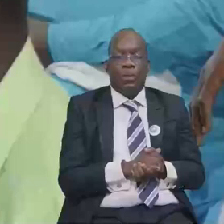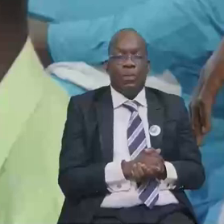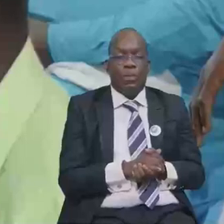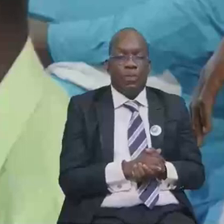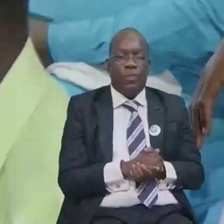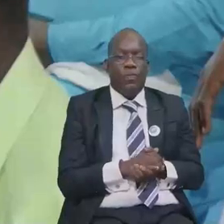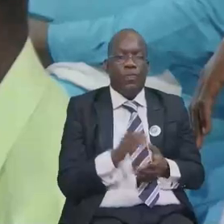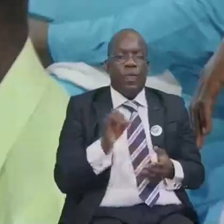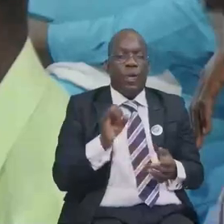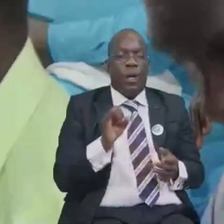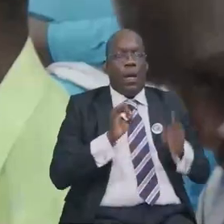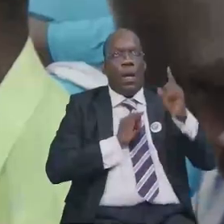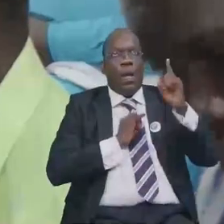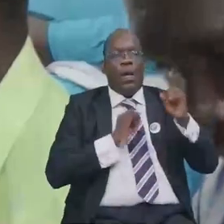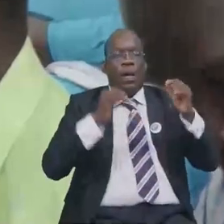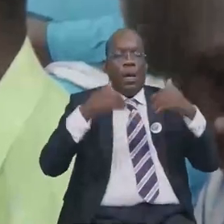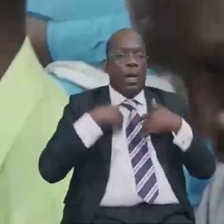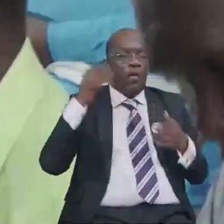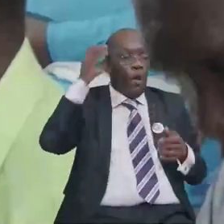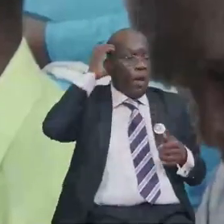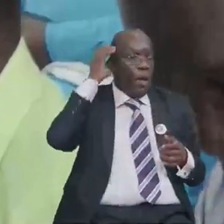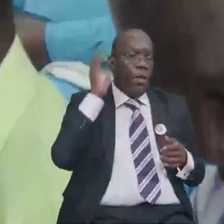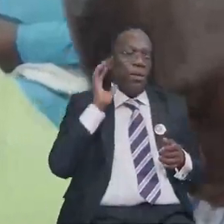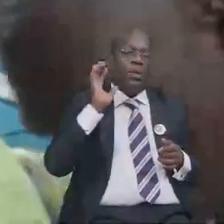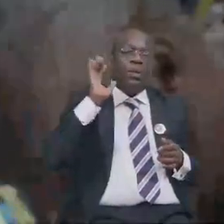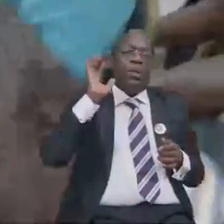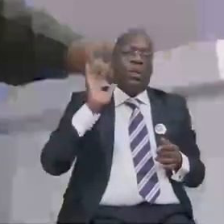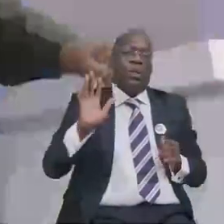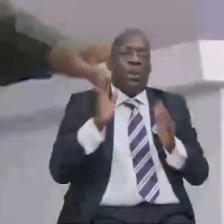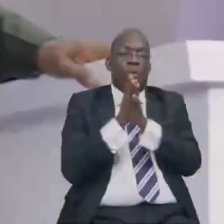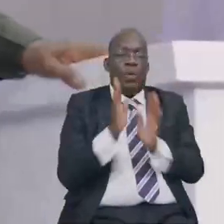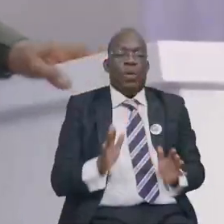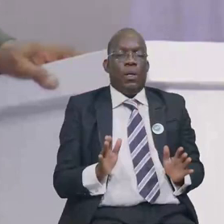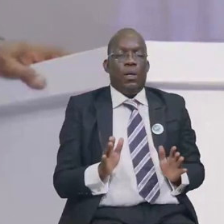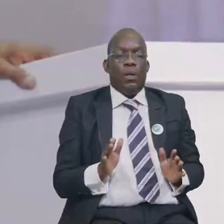J'ai entendu ta prière. Et il continue en disant,